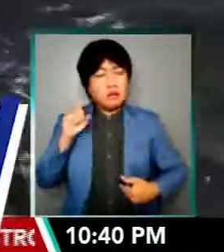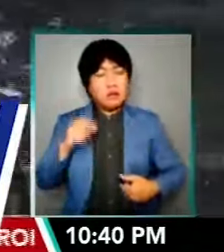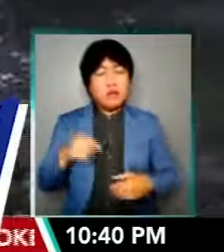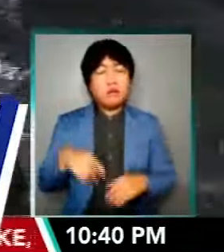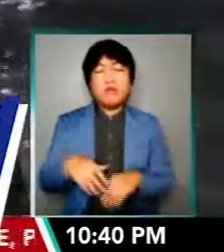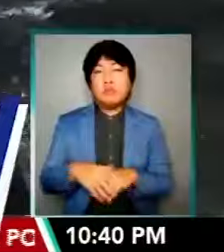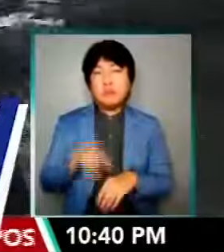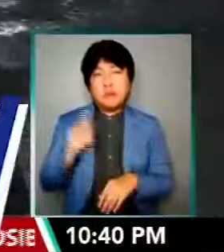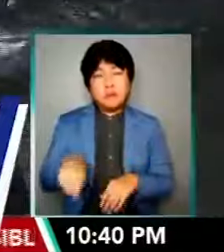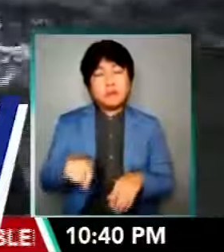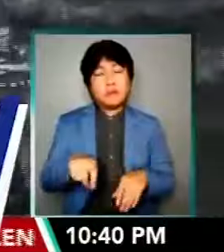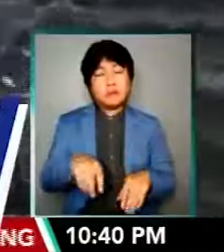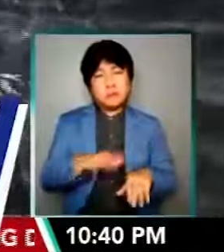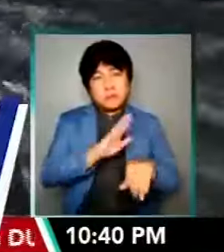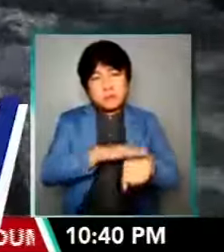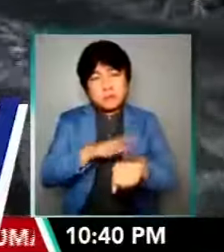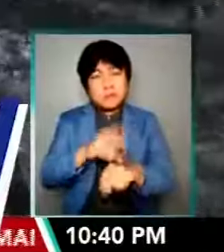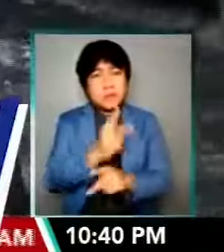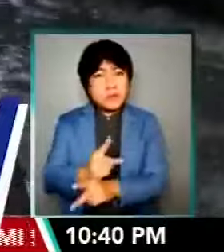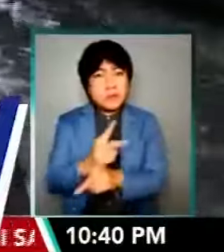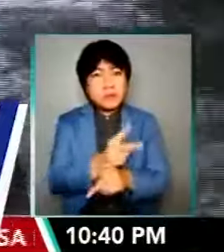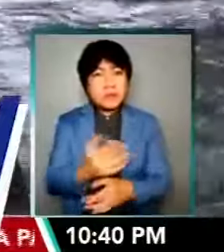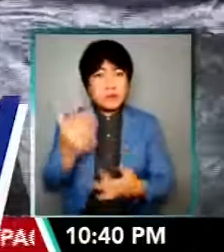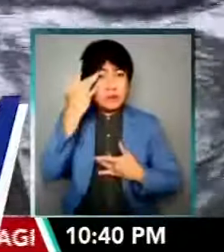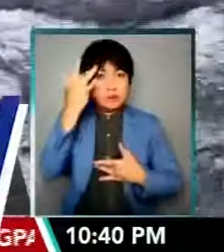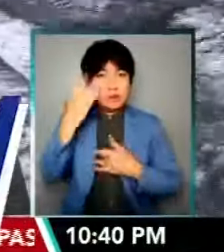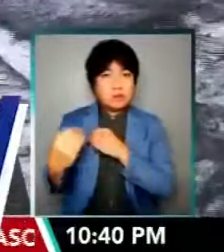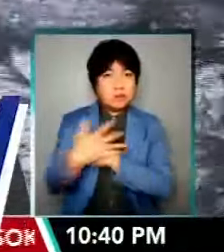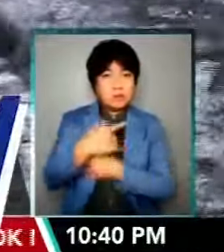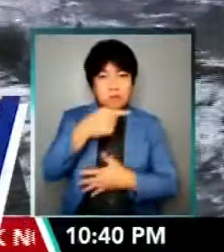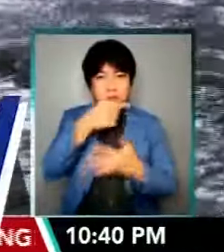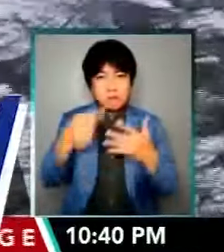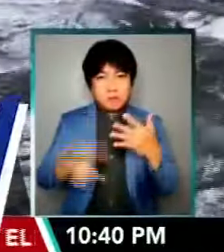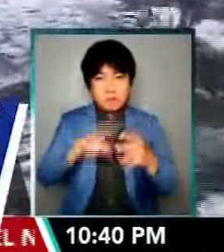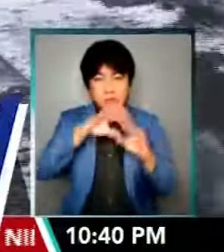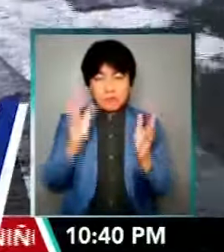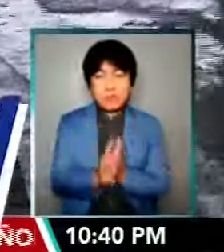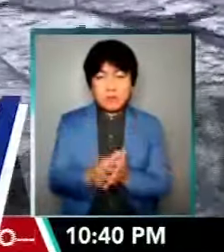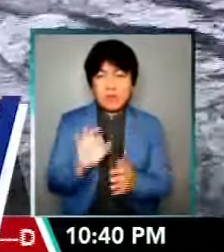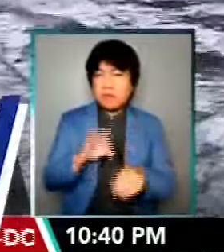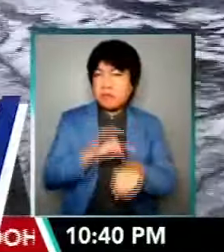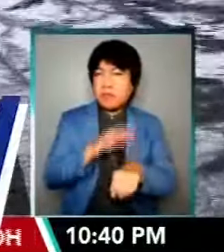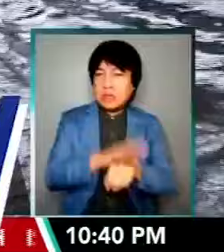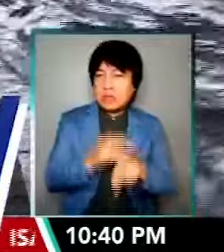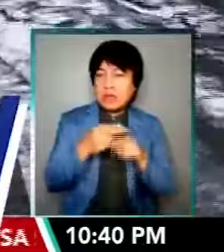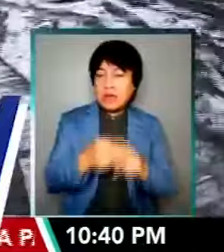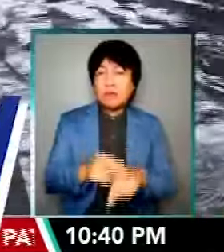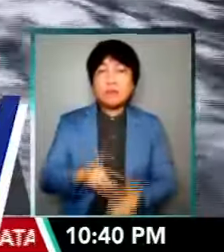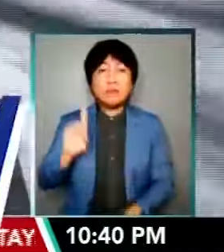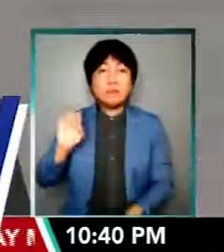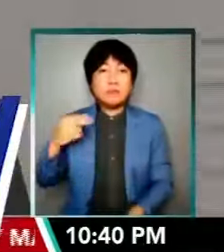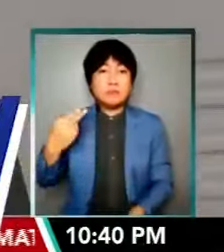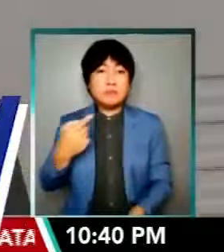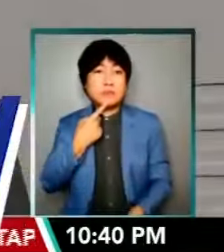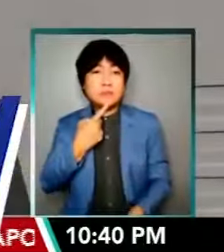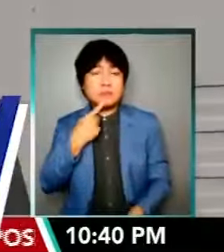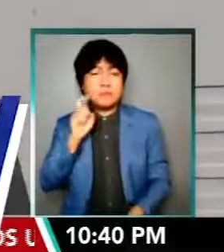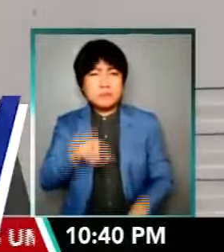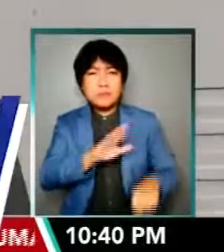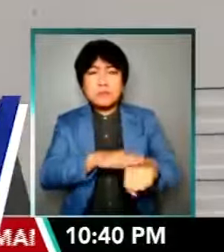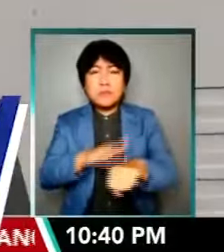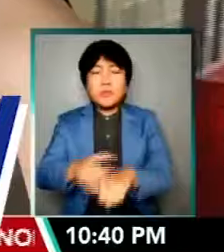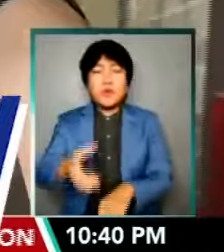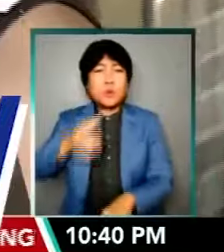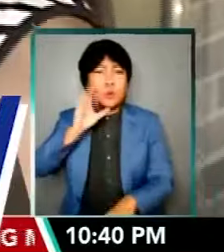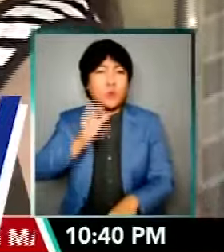waterborne diseases, influenza at leptospirosis. Payo ng Health Department, tiyaking malinis at sapat ang inuming tubig,